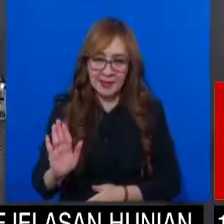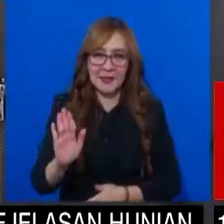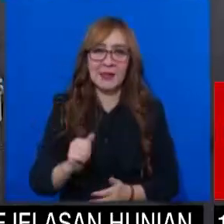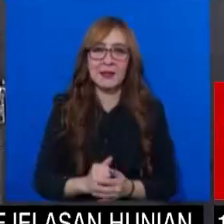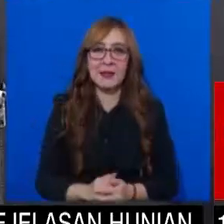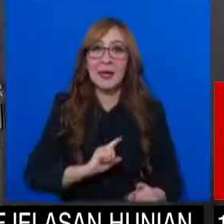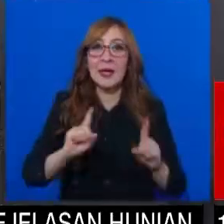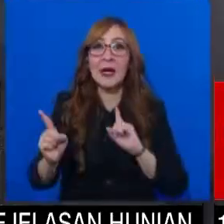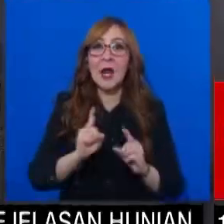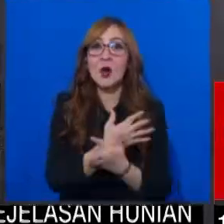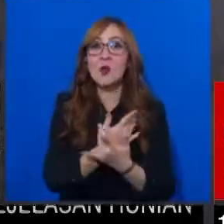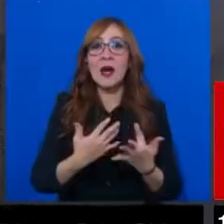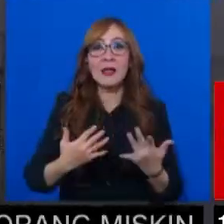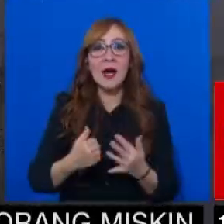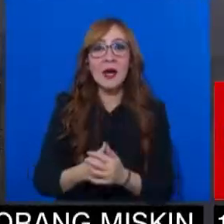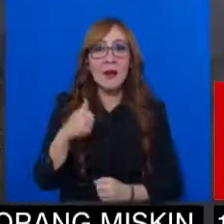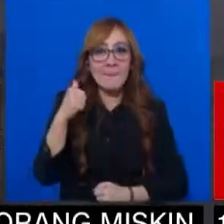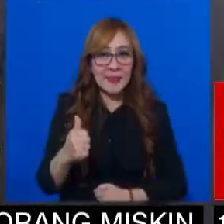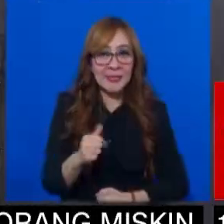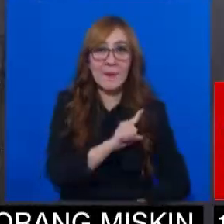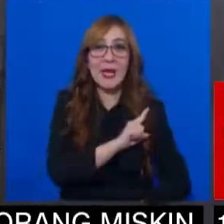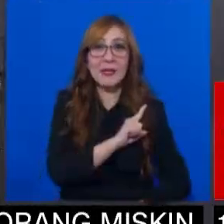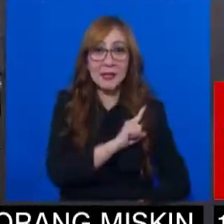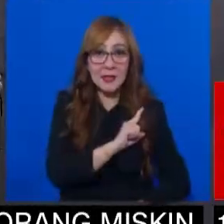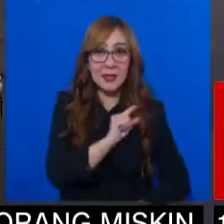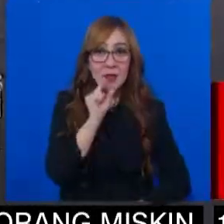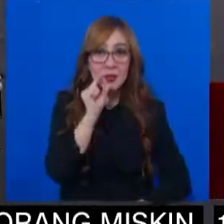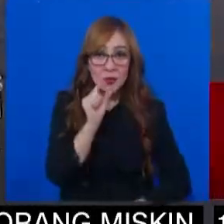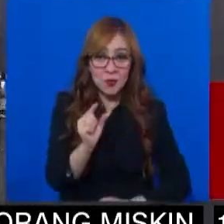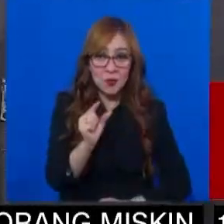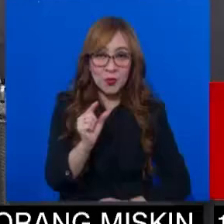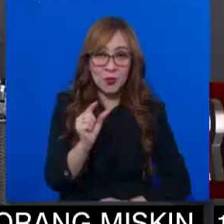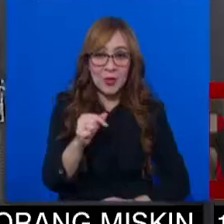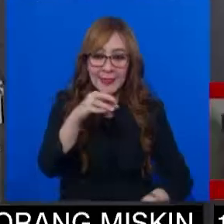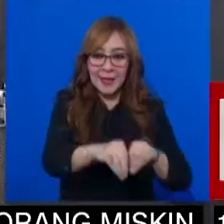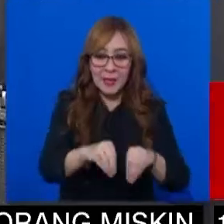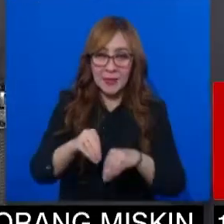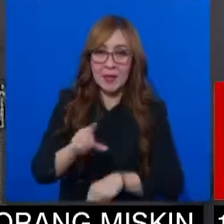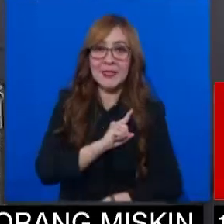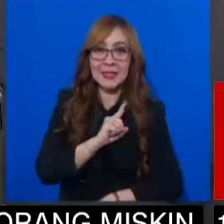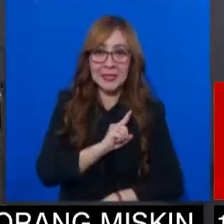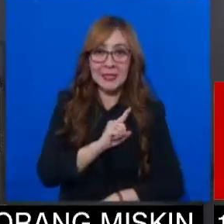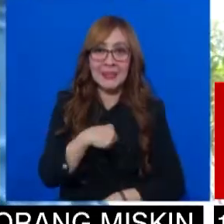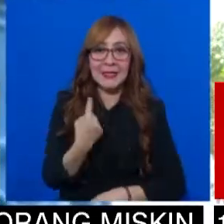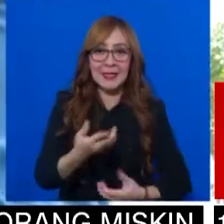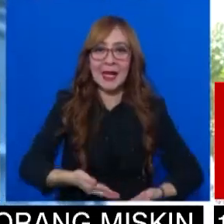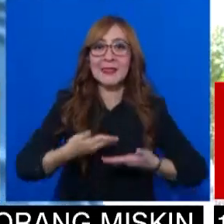apabila memang dari warga sudah bisa mandiri untuk kegiatan urban farming, akan kita lepas ke RT/RW.